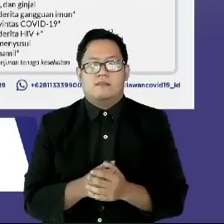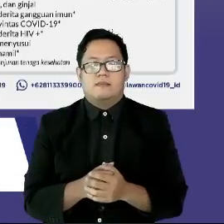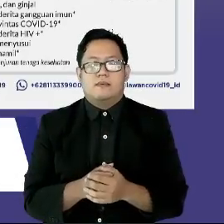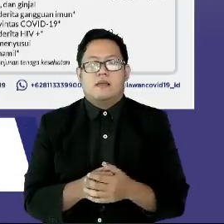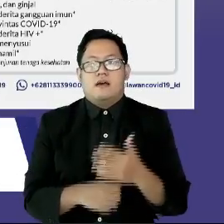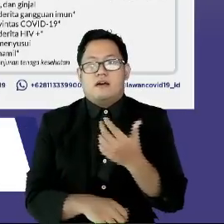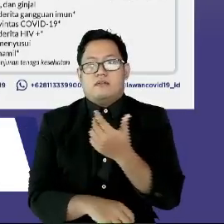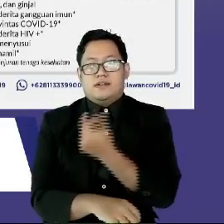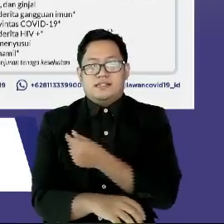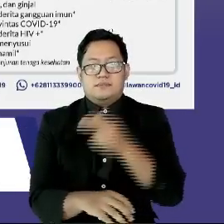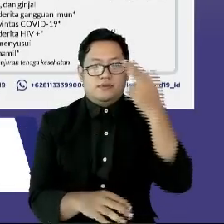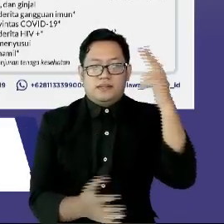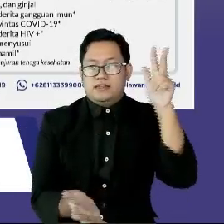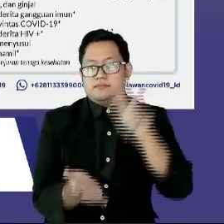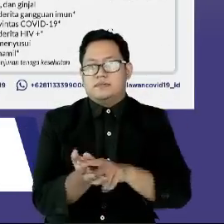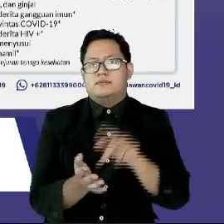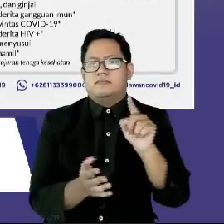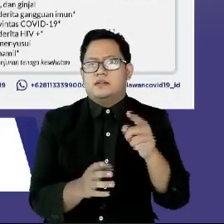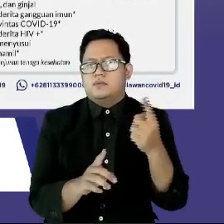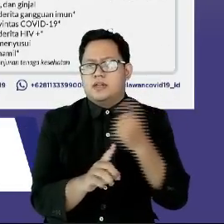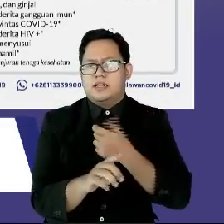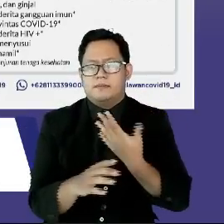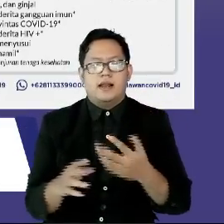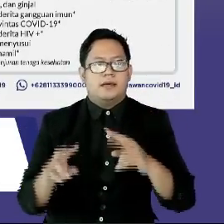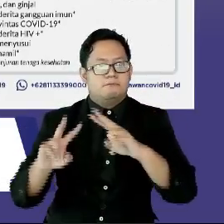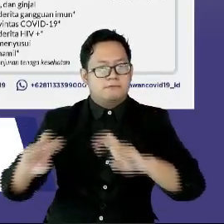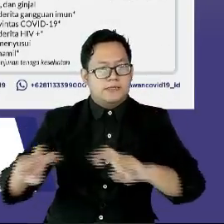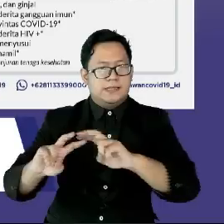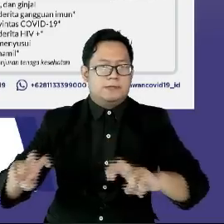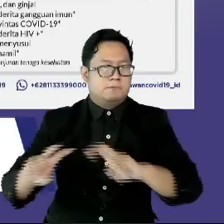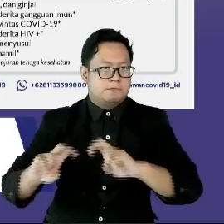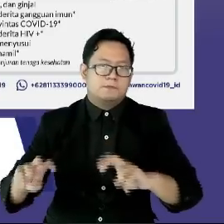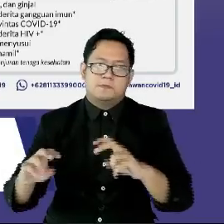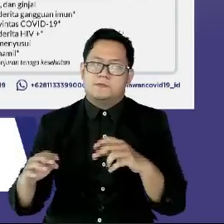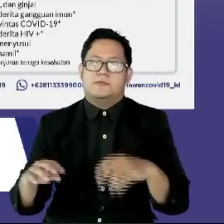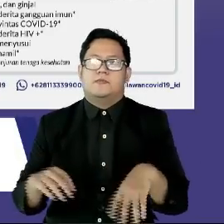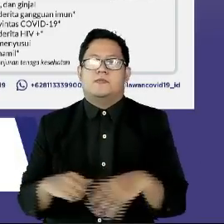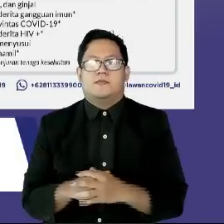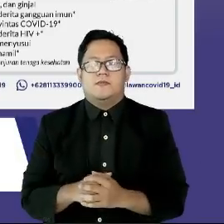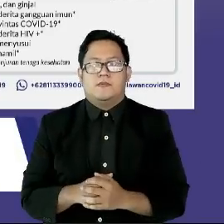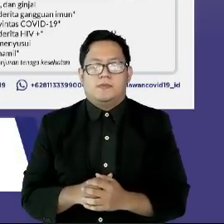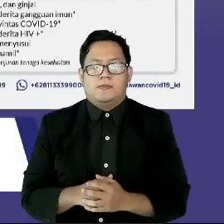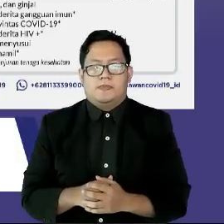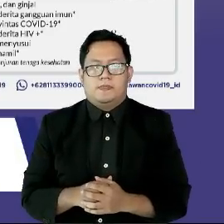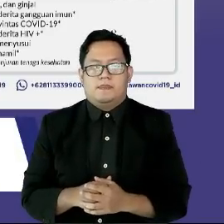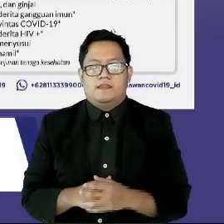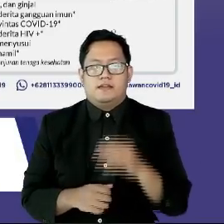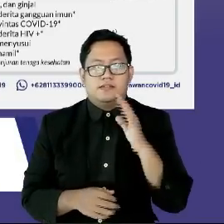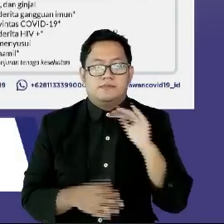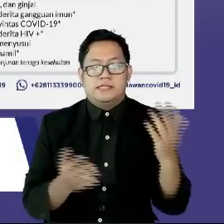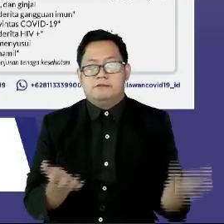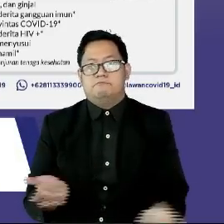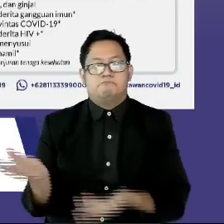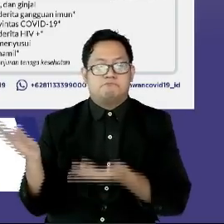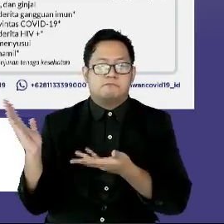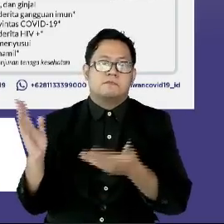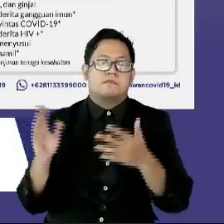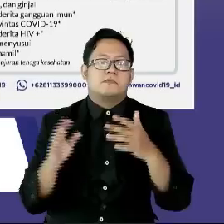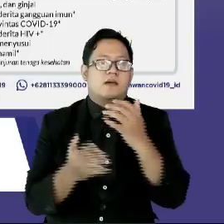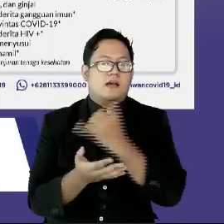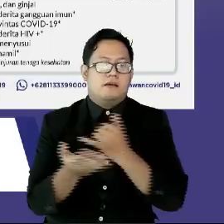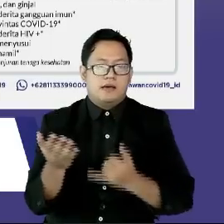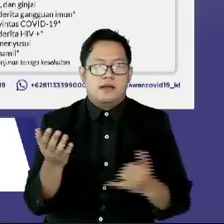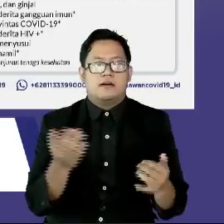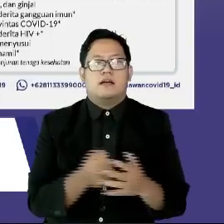telah berdasarkan pada temuan ilmiah saat uji klinis dilakukan. Sebagaimana yang terlihat pada ilustrasi